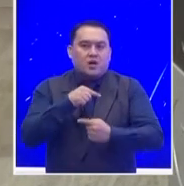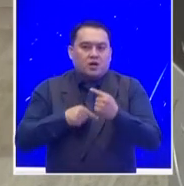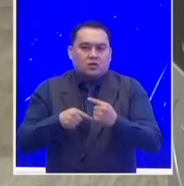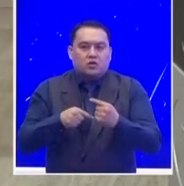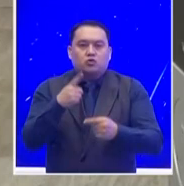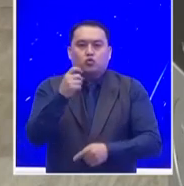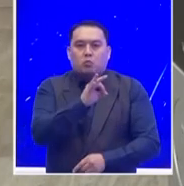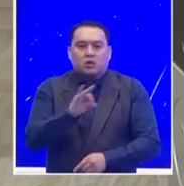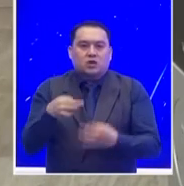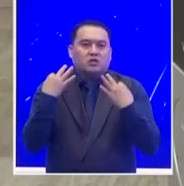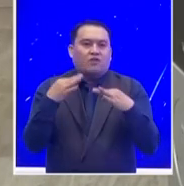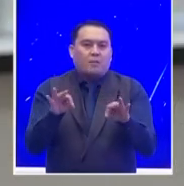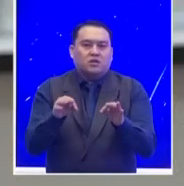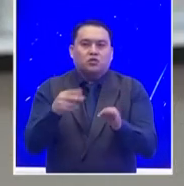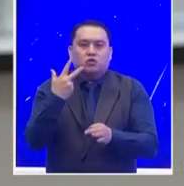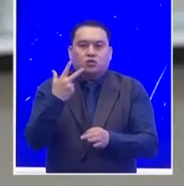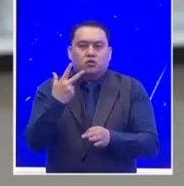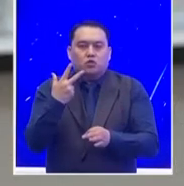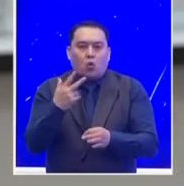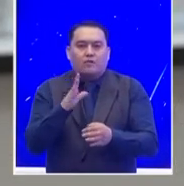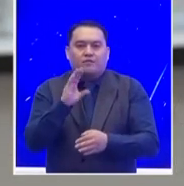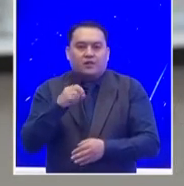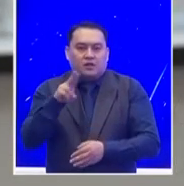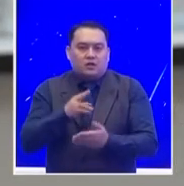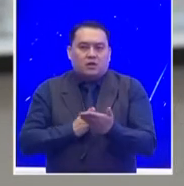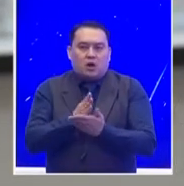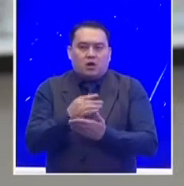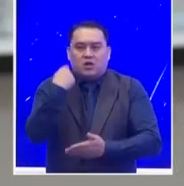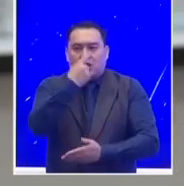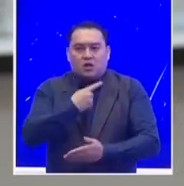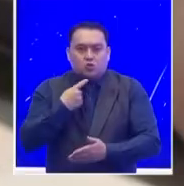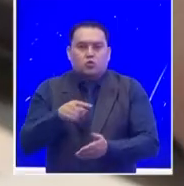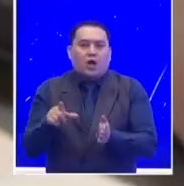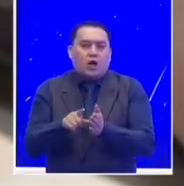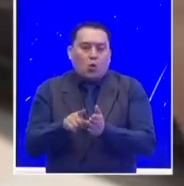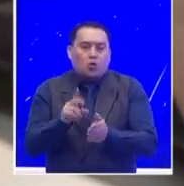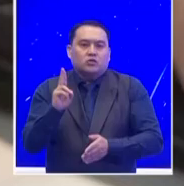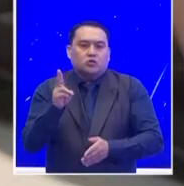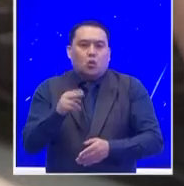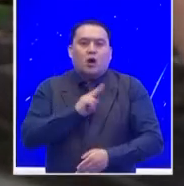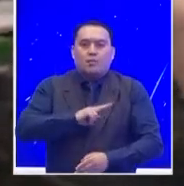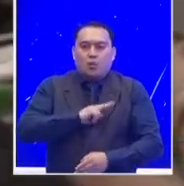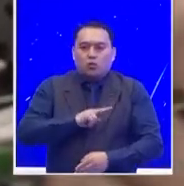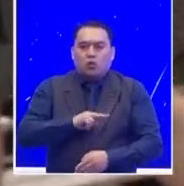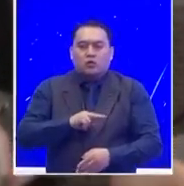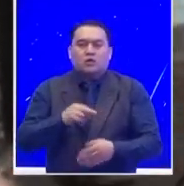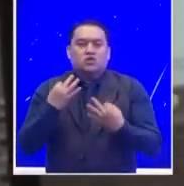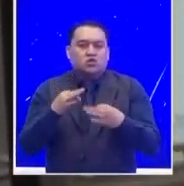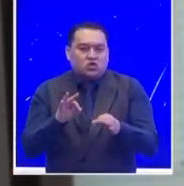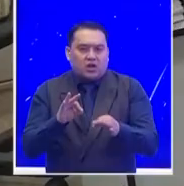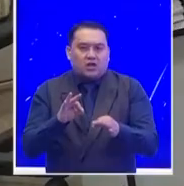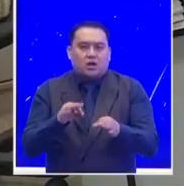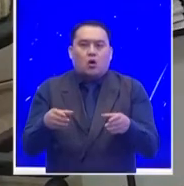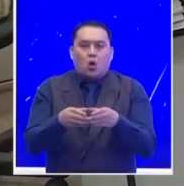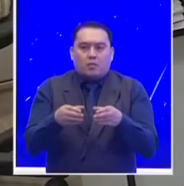на 100% освобождены от 3 видов налоговых платежей. Это индивидуально-подоходный налог для тех, кто работает по патенту, корпоративный